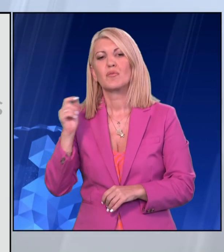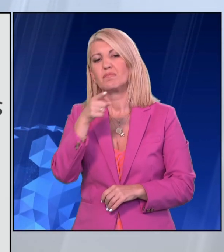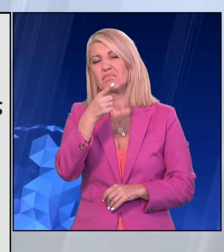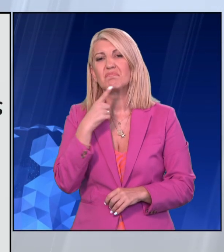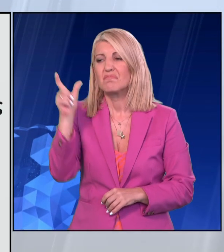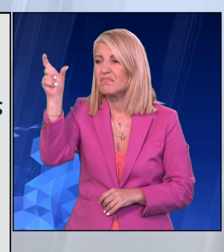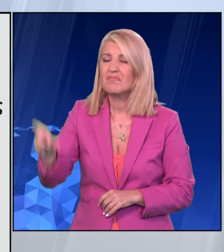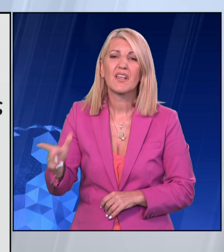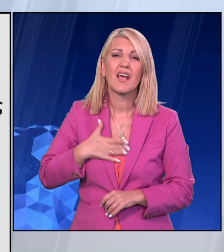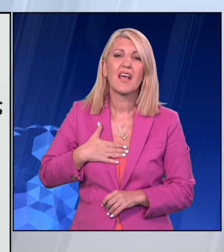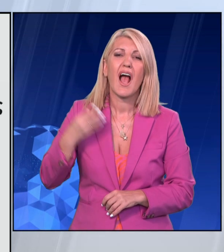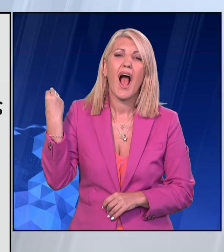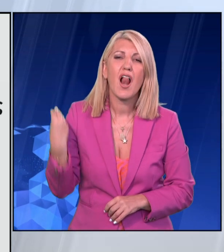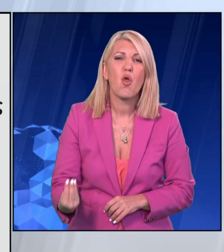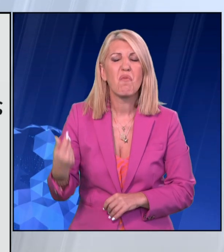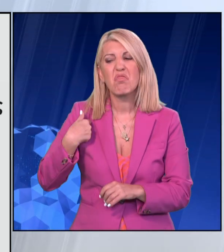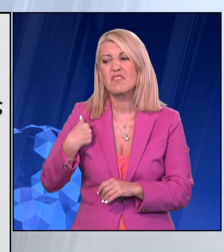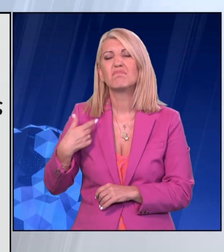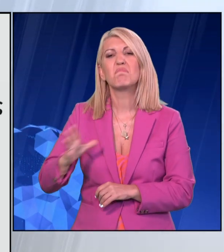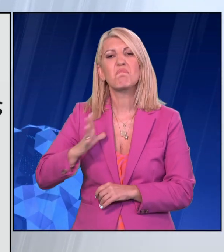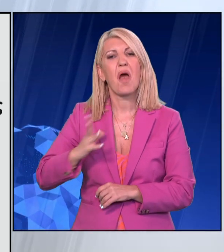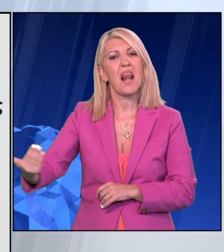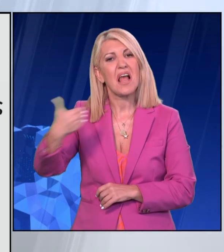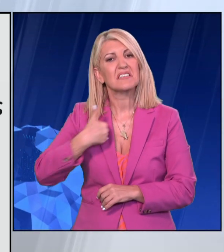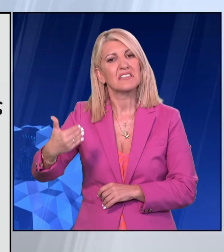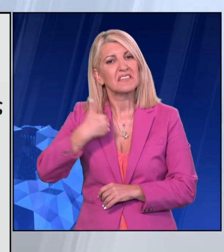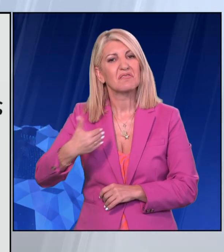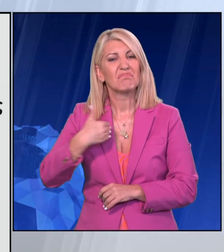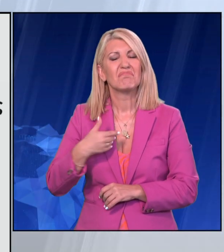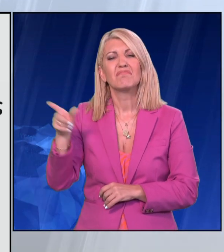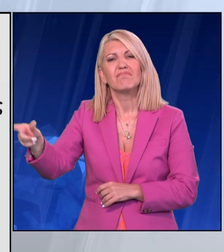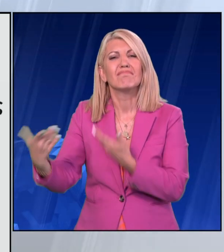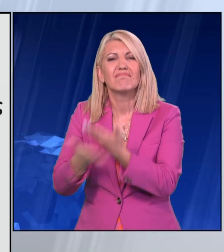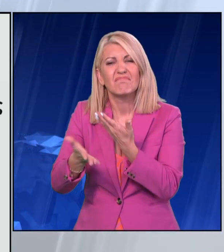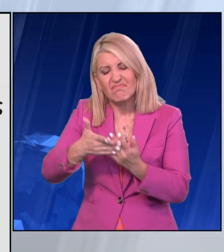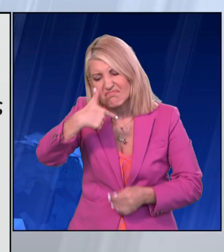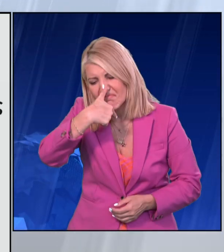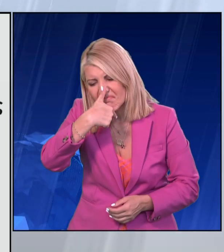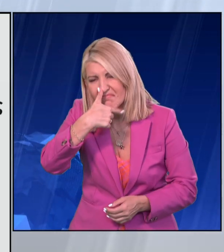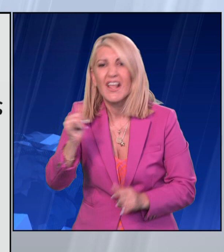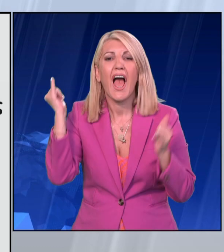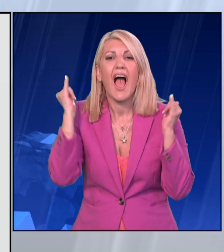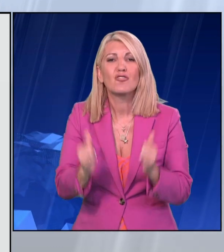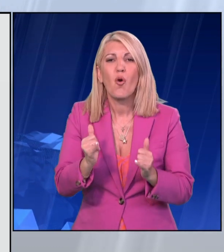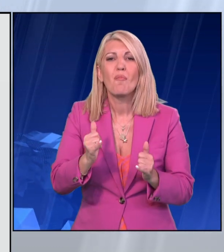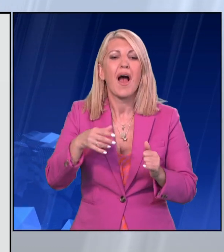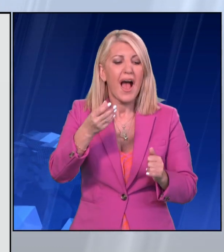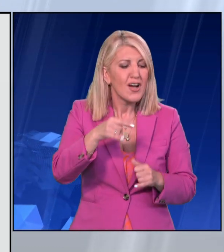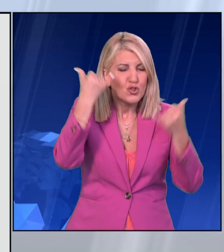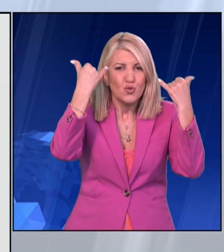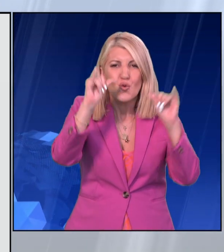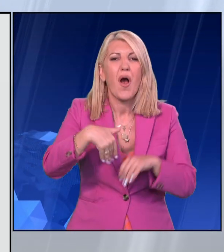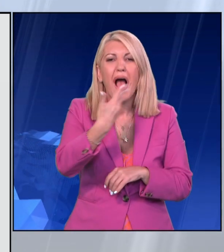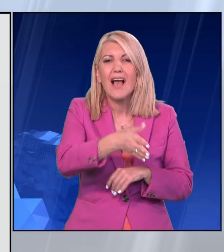που με στήριξε και ήταν ένας από τους καλύτερους πελάτες στο μαγαζί μου. Βοηθούσε τους πάντες. Ακόμα και νερό για τα αδέσποτα έφερνε το καλοκαίρι. Τι να πει κανείς για